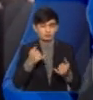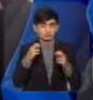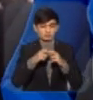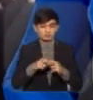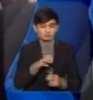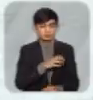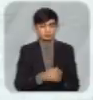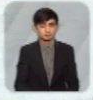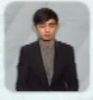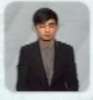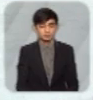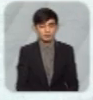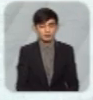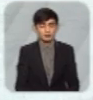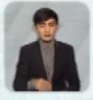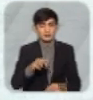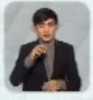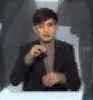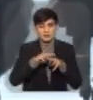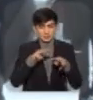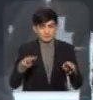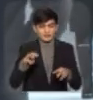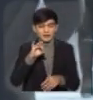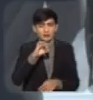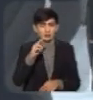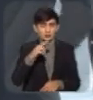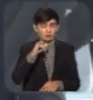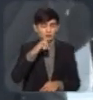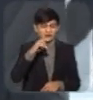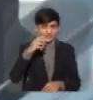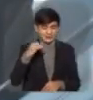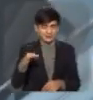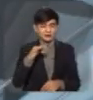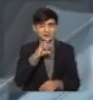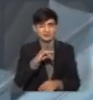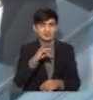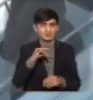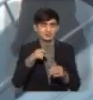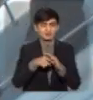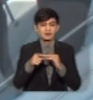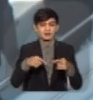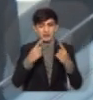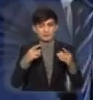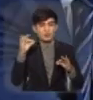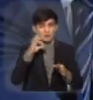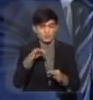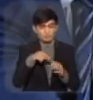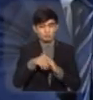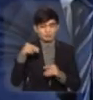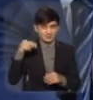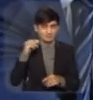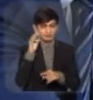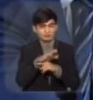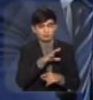выясняла. В Министерстве индустрии и инфраструктурного развития поспешили отчитаться об исполнении поручения президента.